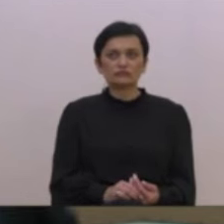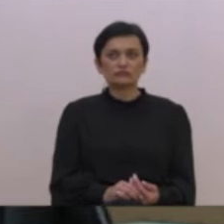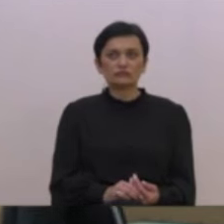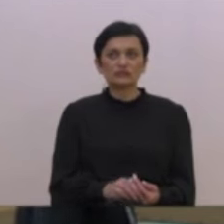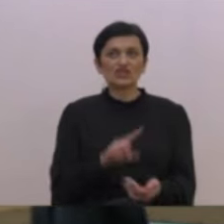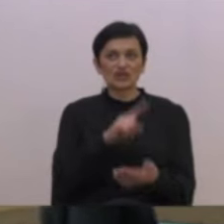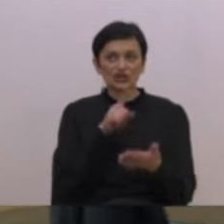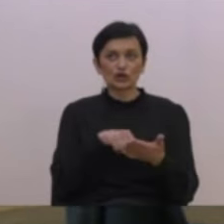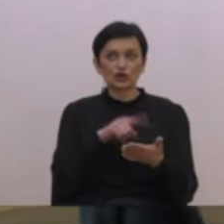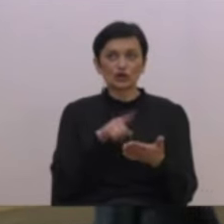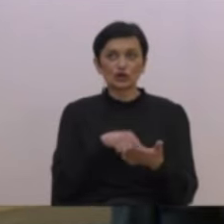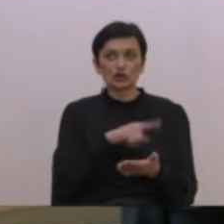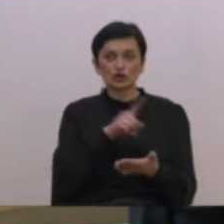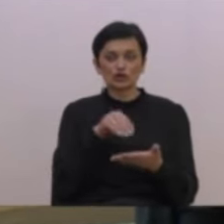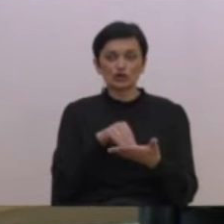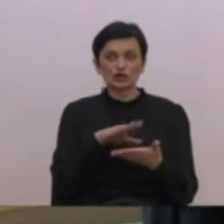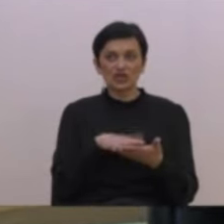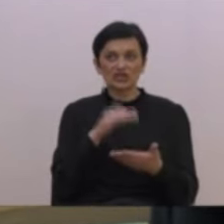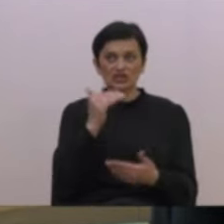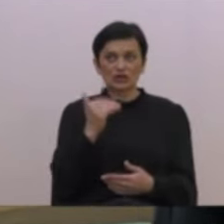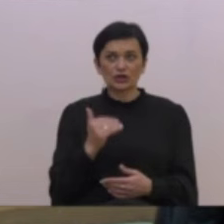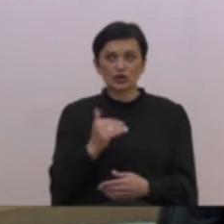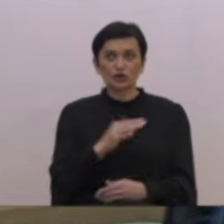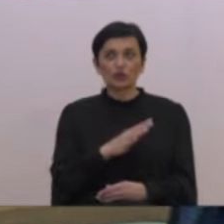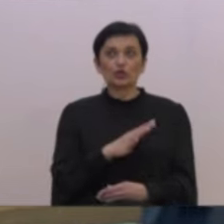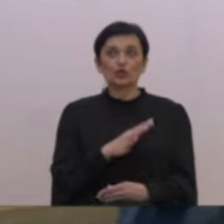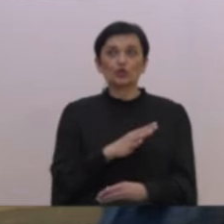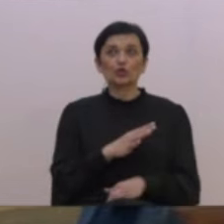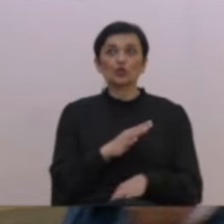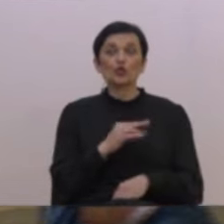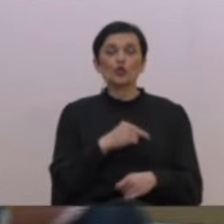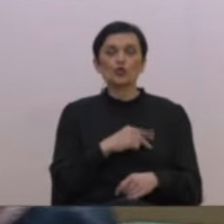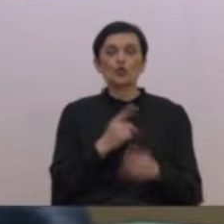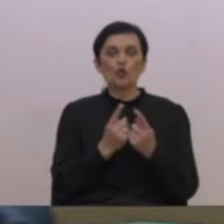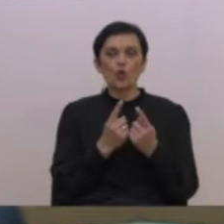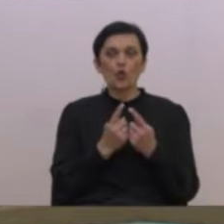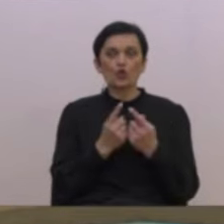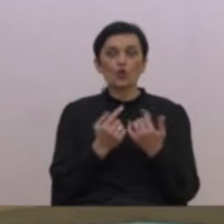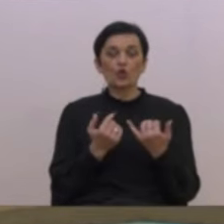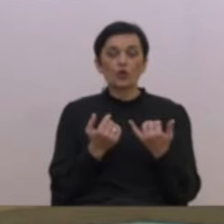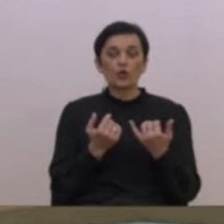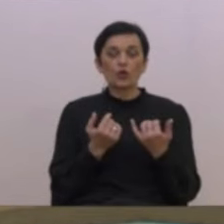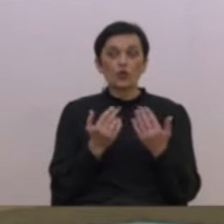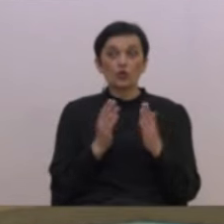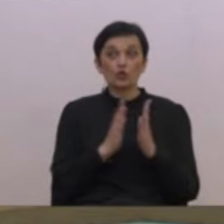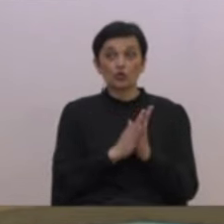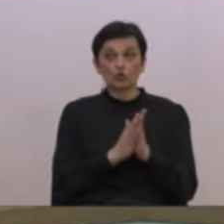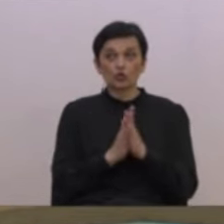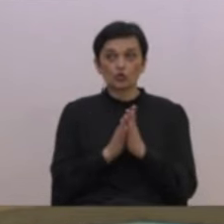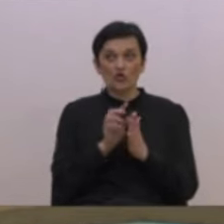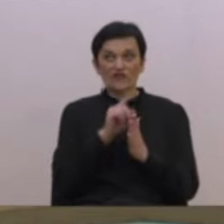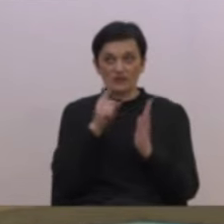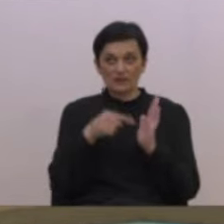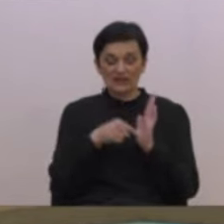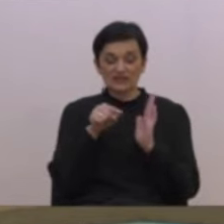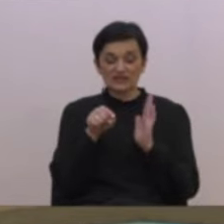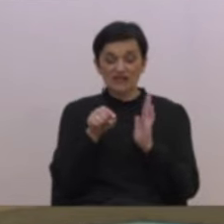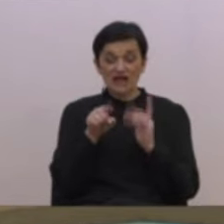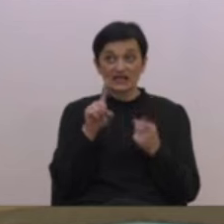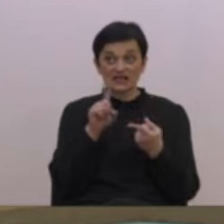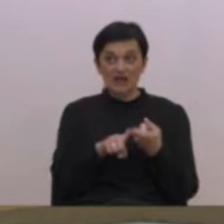თუ ვინმე იყო კიდე ჩაწერილი. კი კოლეგებო, უბრალოდ ახლა მაინც გთხოვთ ამ საკითხთან დაკავშირებით